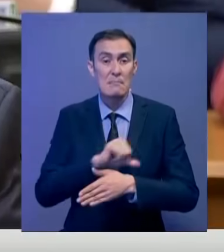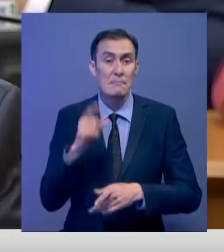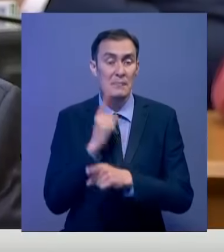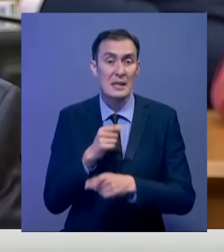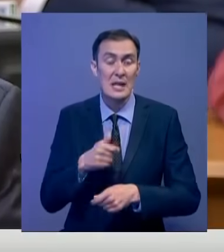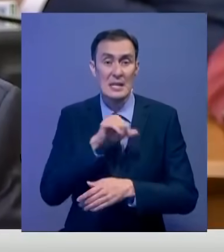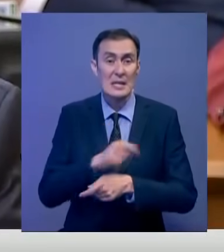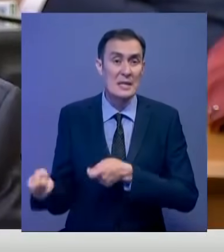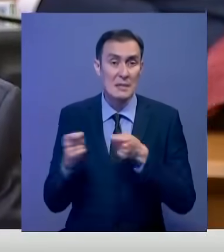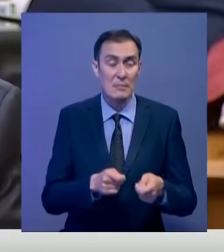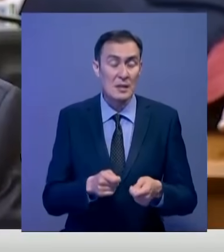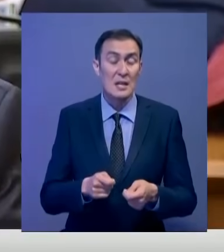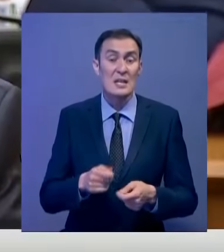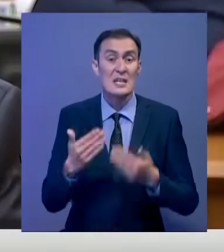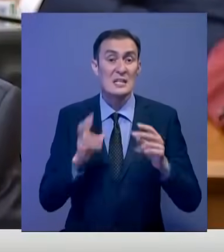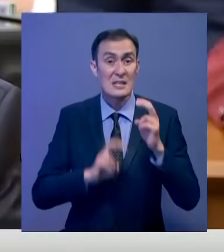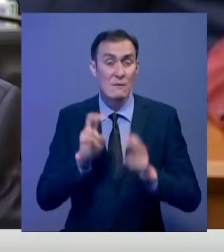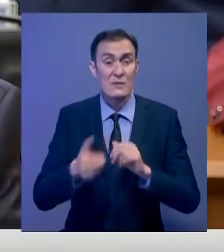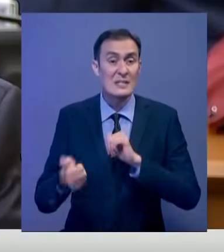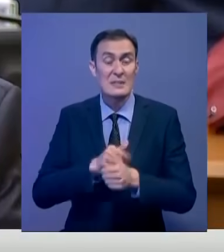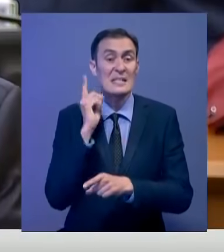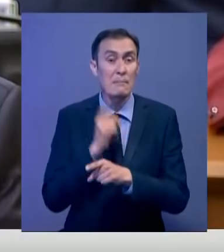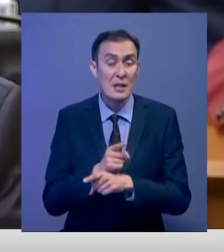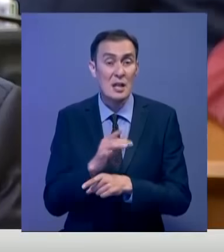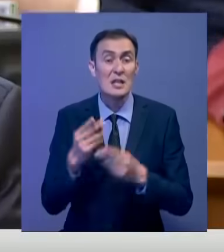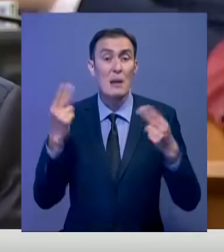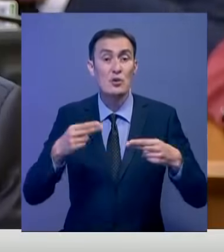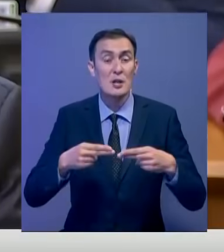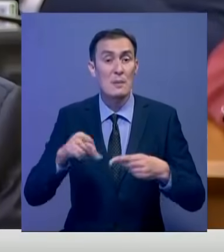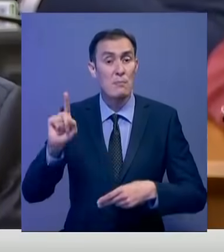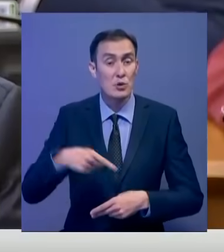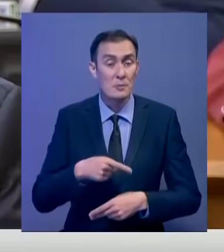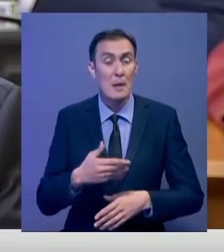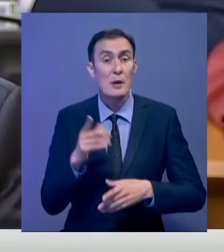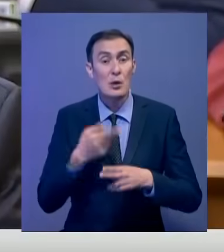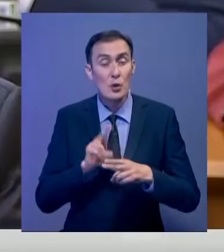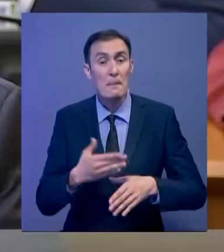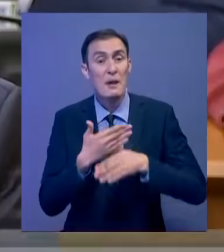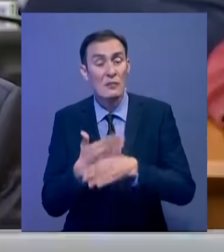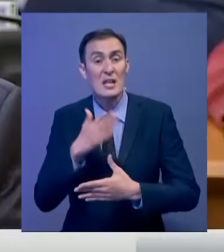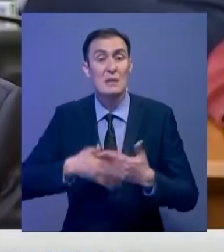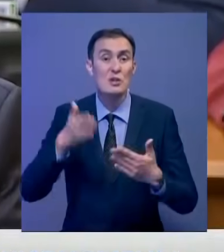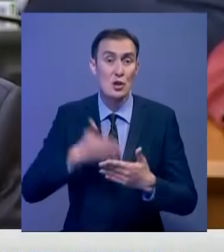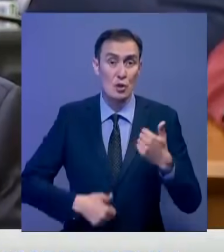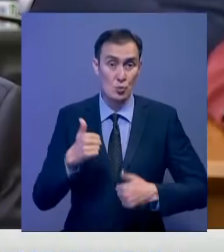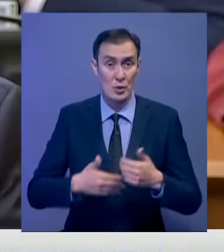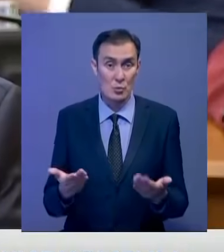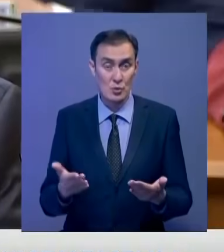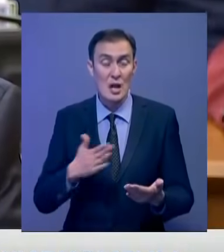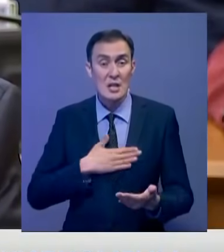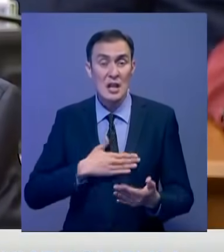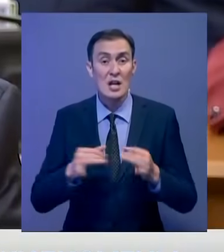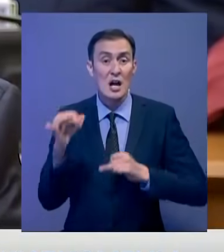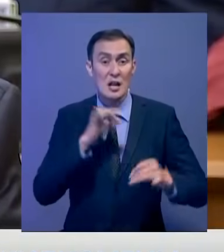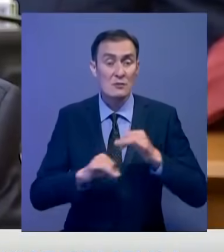необходимости защиты интересов отечественных заводов заменить запрет таможенными пошлинами, поддерживающими, а не отменяющими конкуренцию. Наш разговор